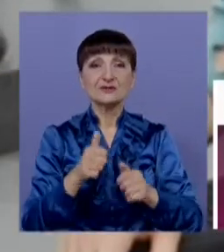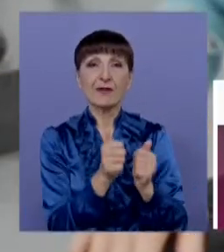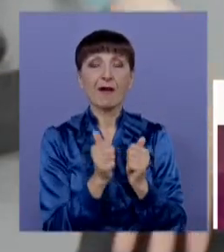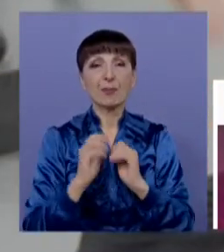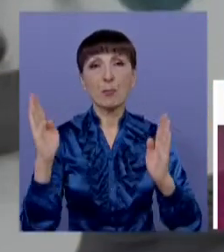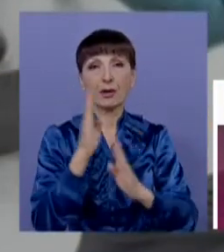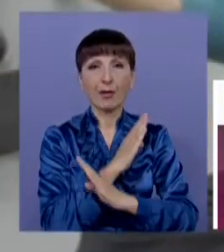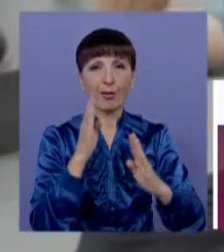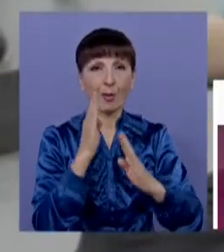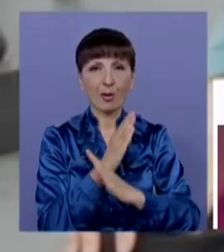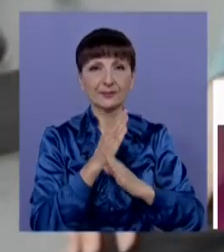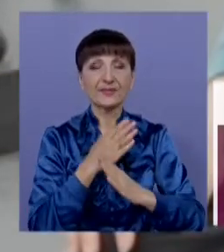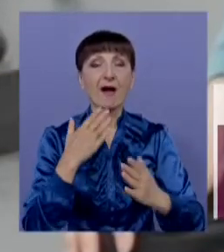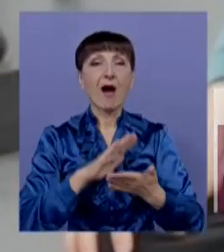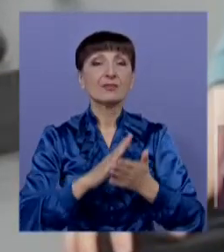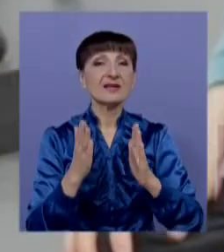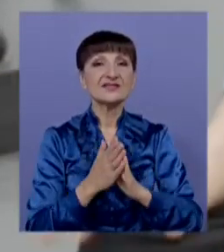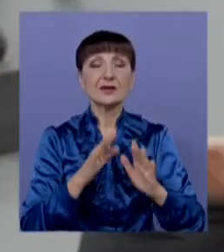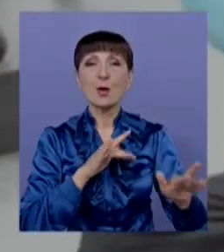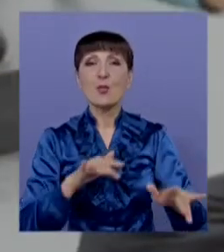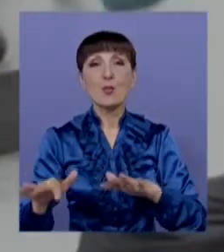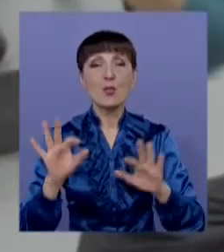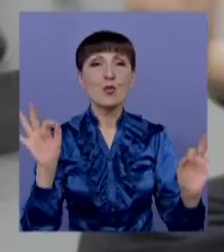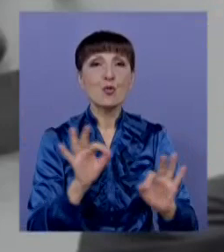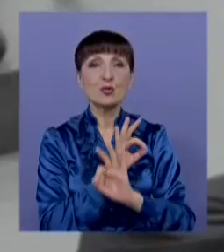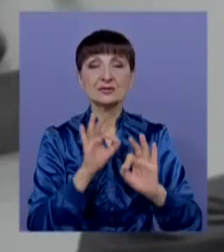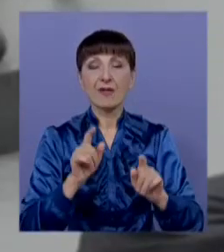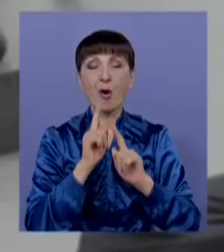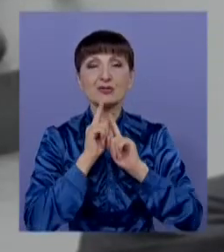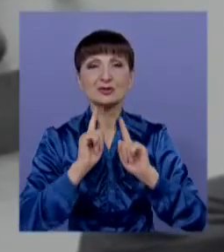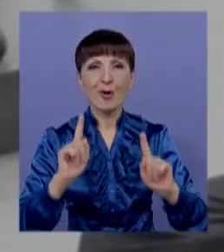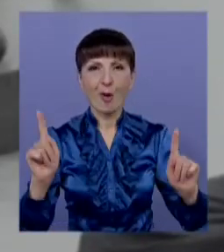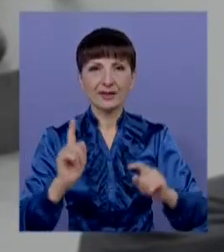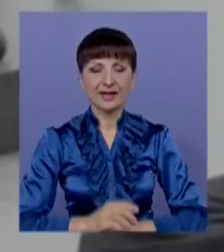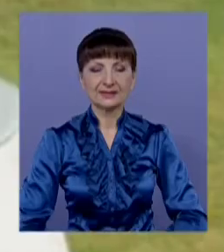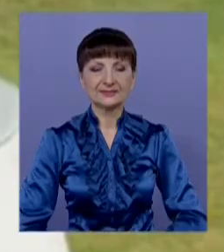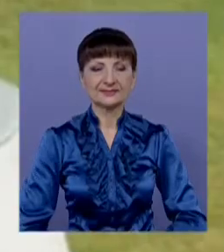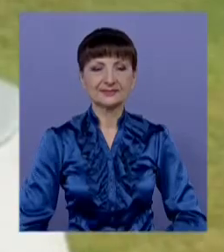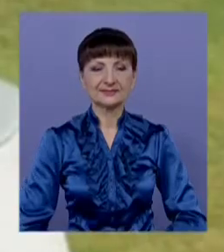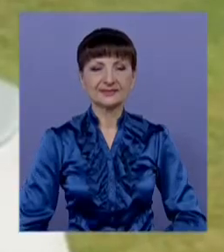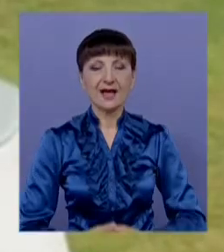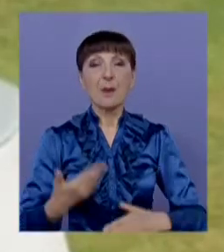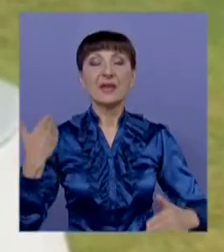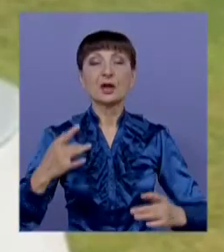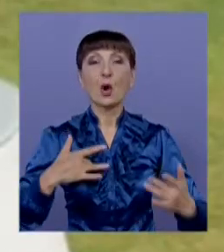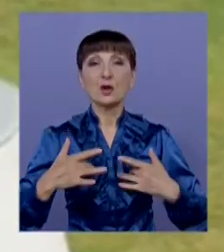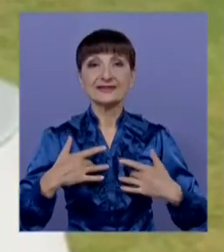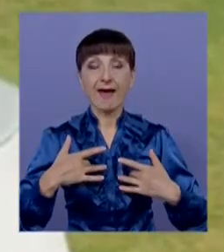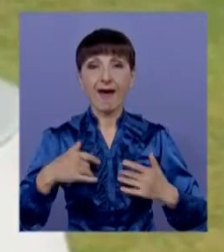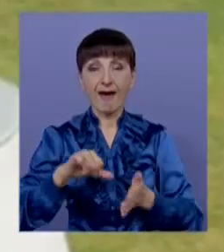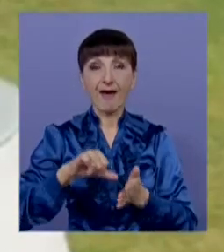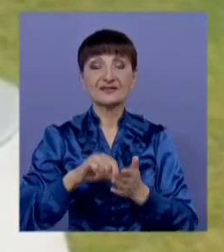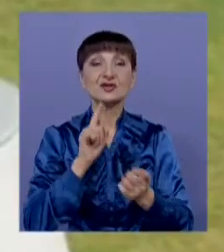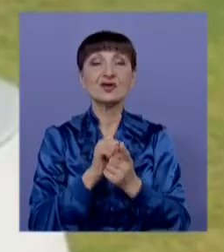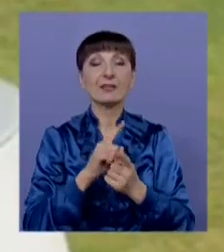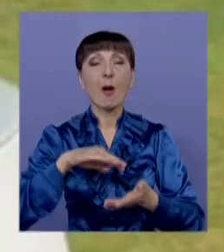и воздуха. Атмосфера, движение и музыка становятся еще более особенными. Перед концертом гостей встречают